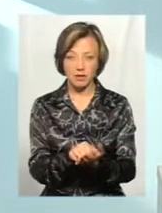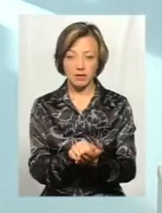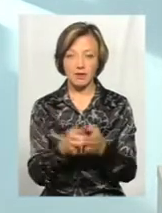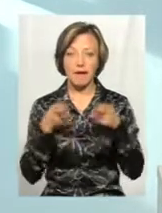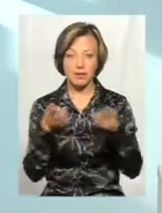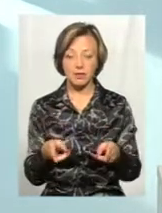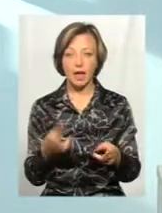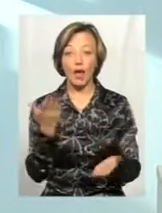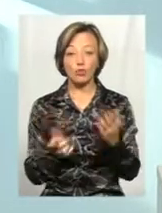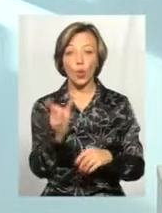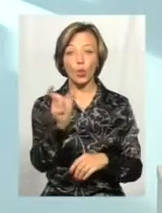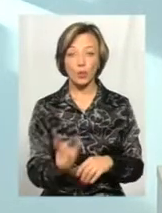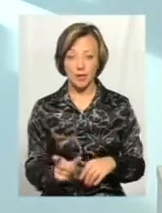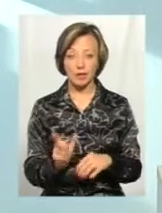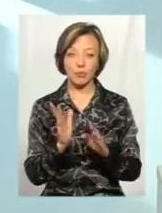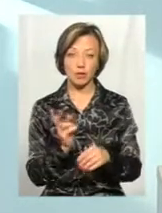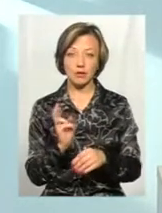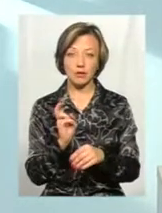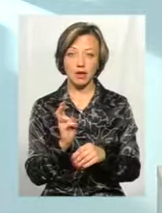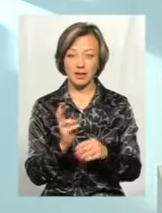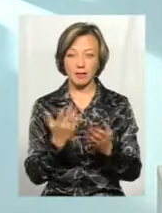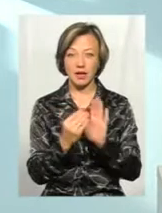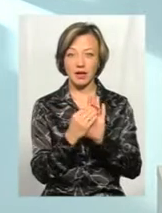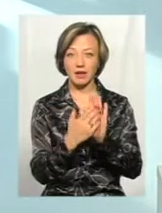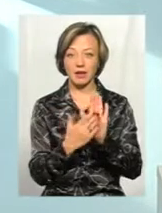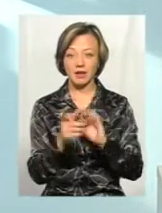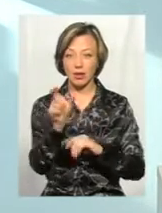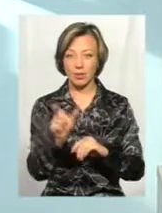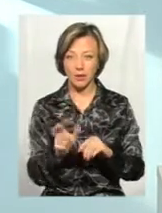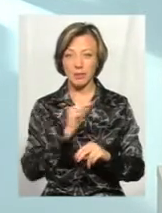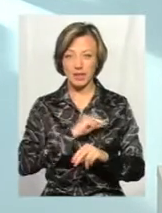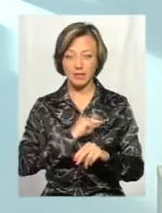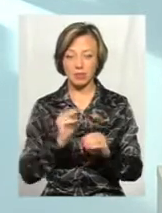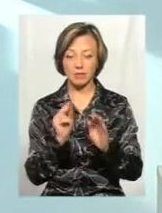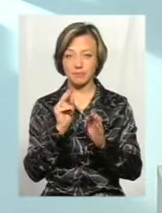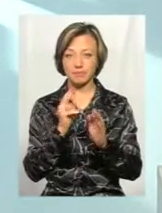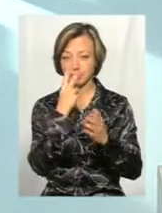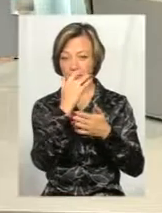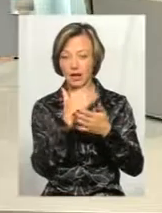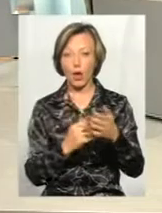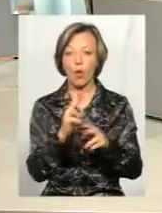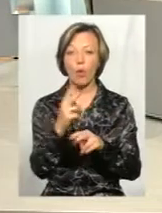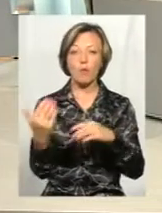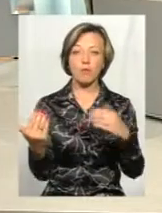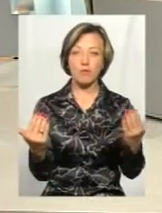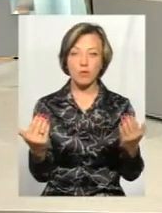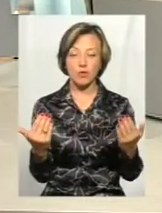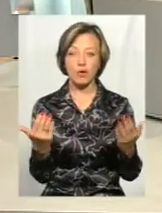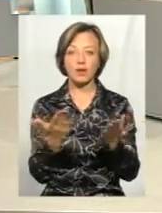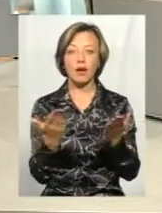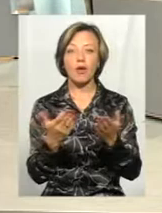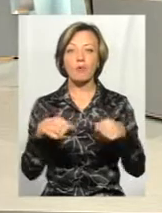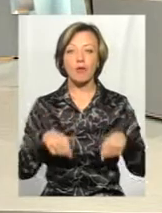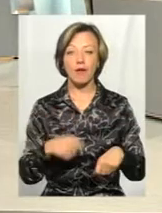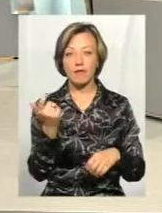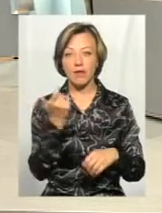коли людина, реєстратор, буде заходити в цей реєстр, вона буде розуміти, кому належить, на якому титулі